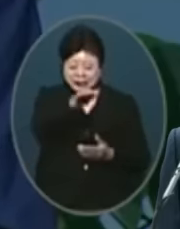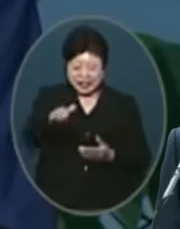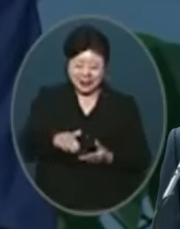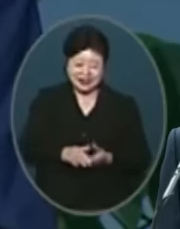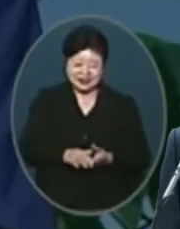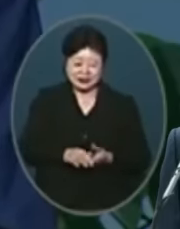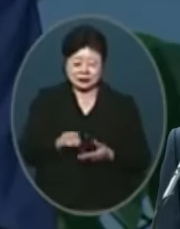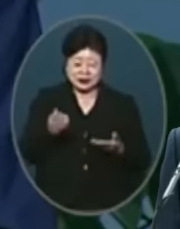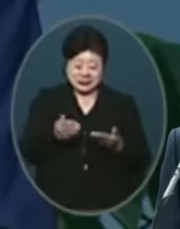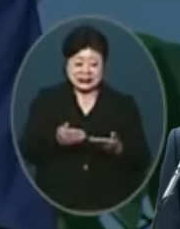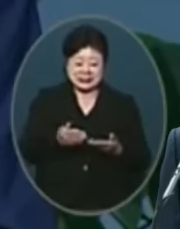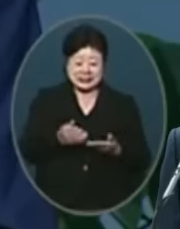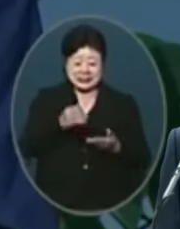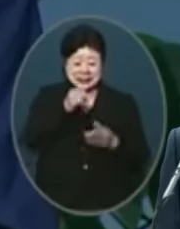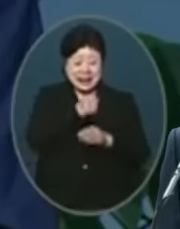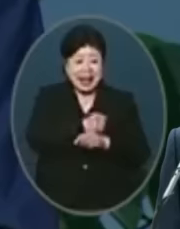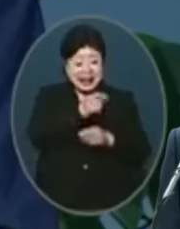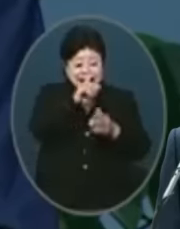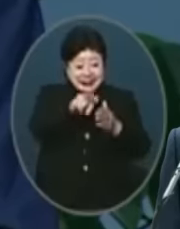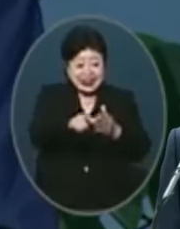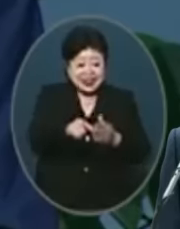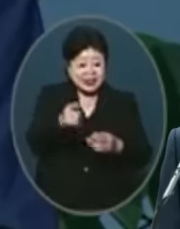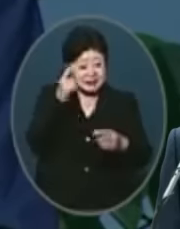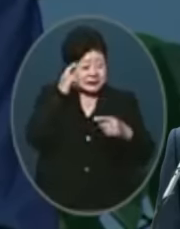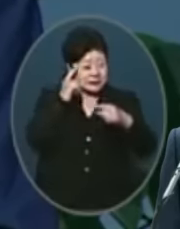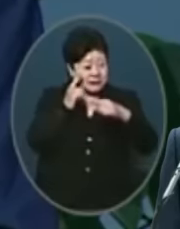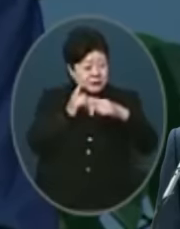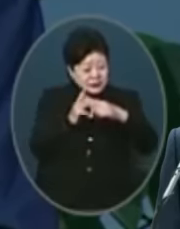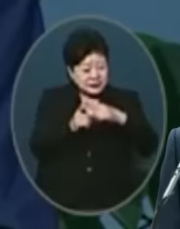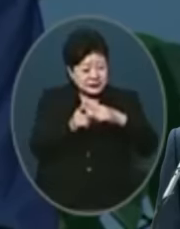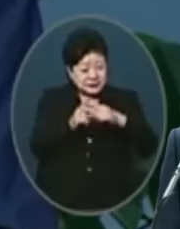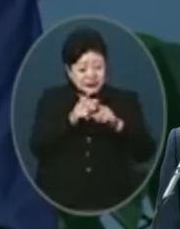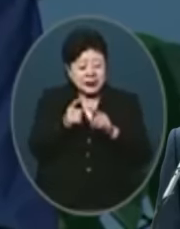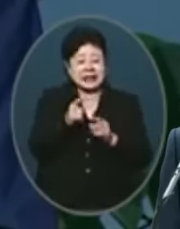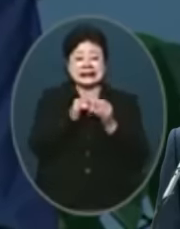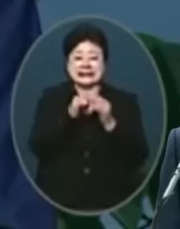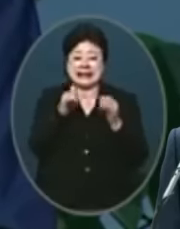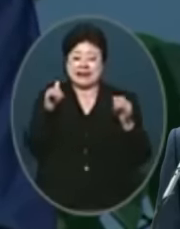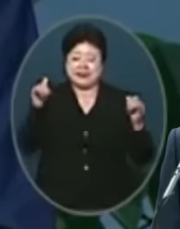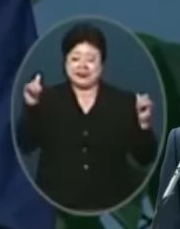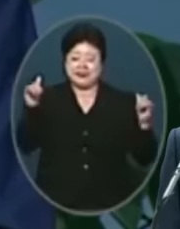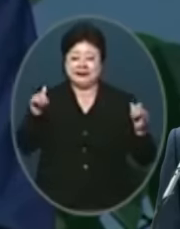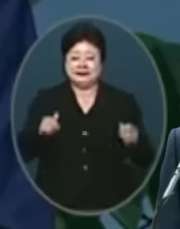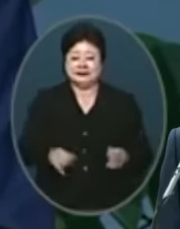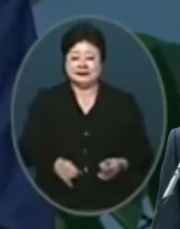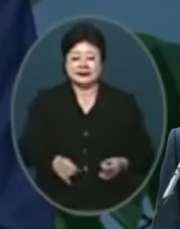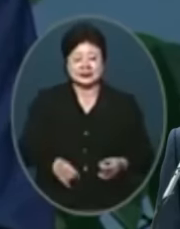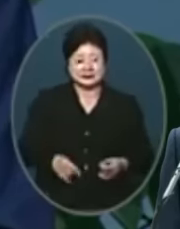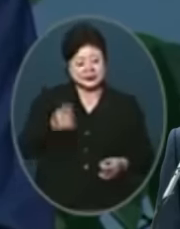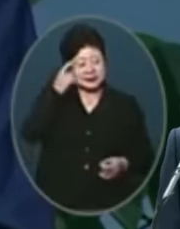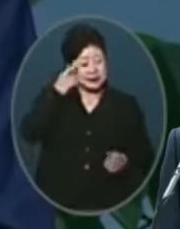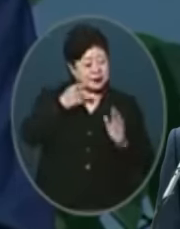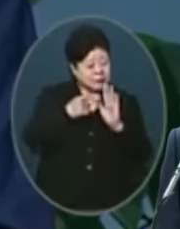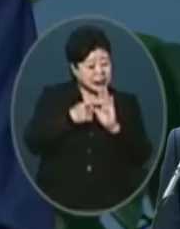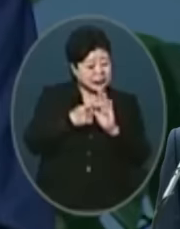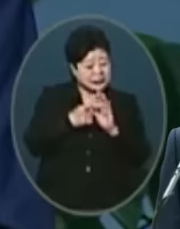우리가 무슨 일을 하려면 긍정적으로 말하는 사람과 부정적으로 말하는